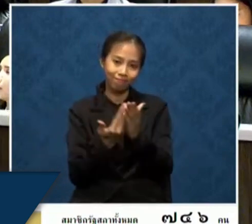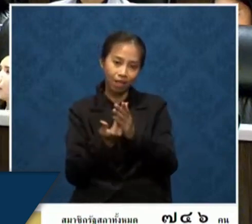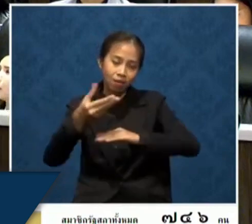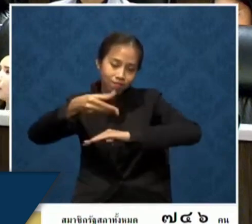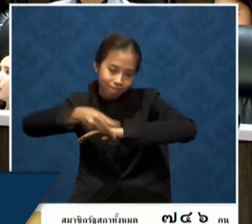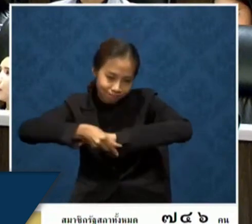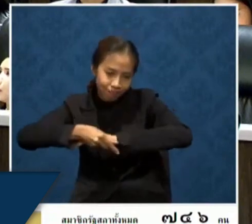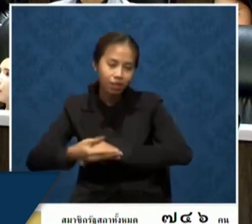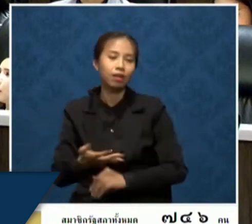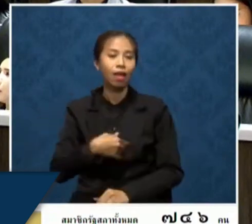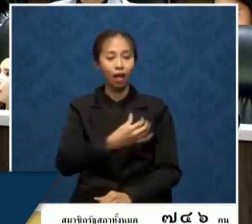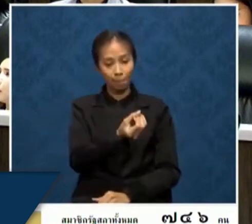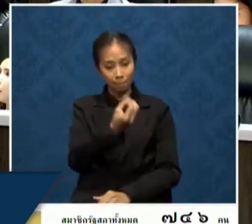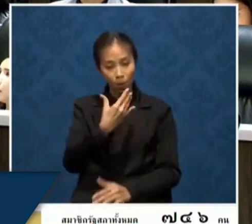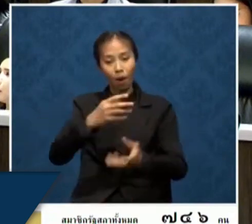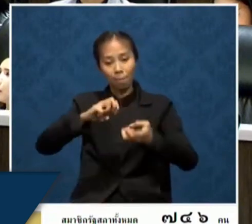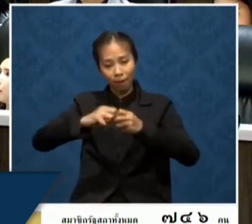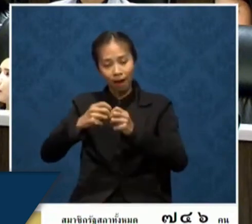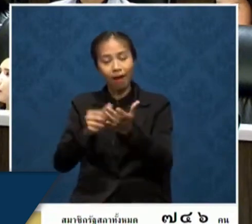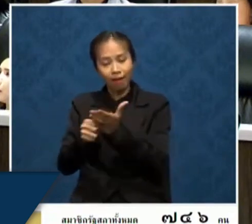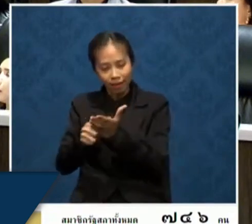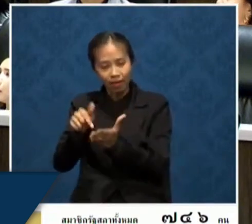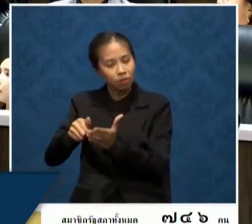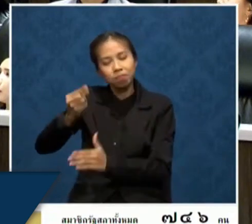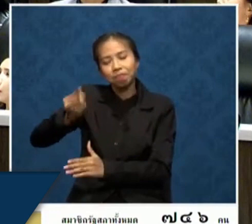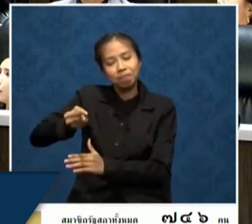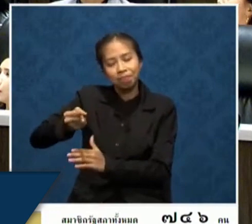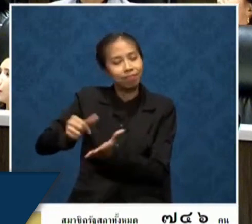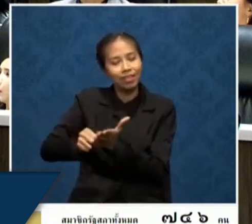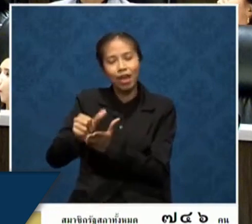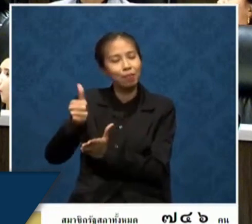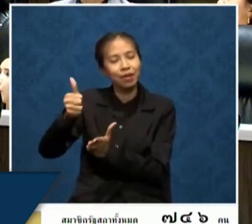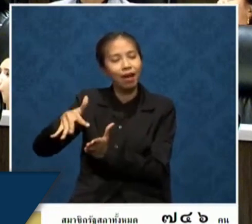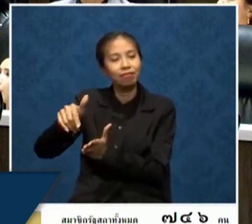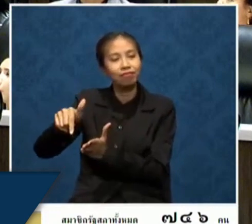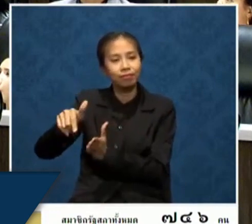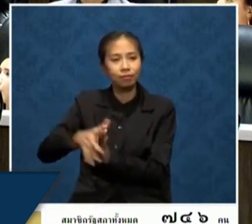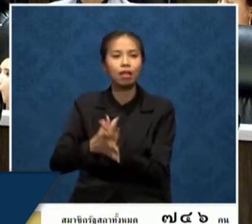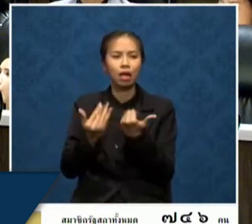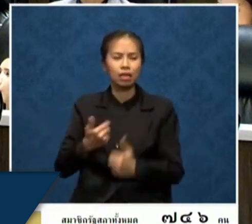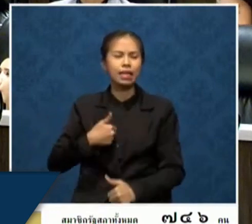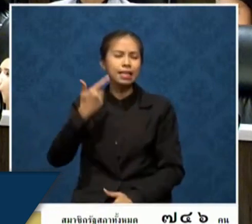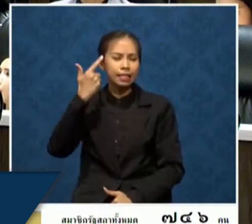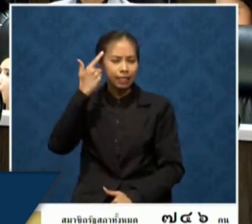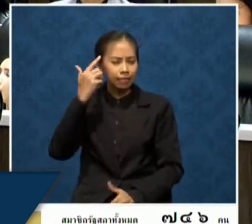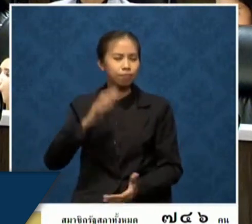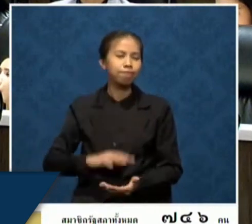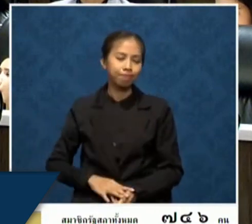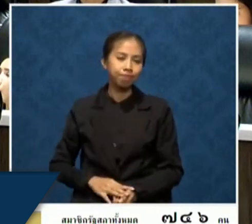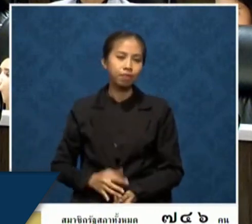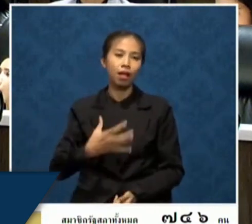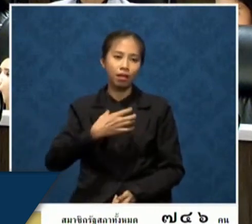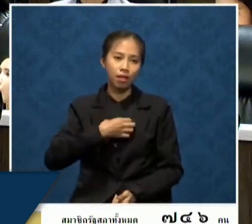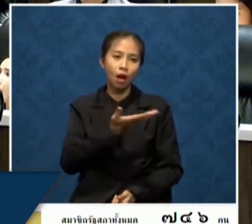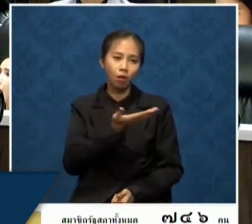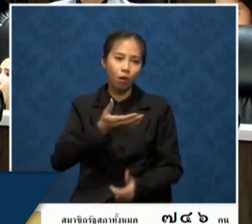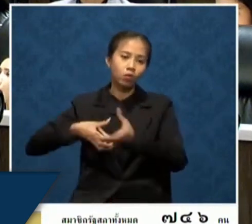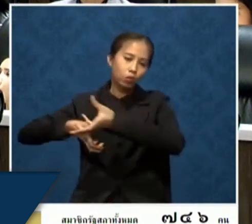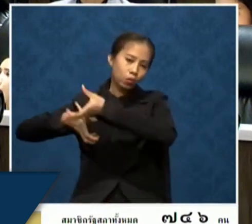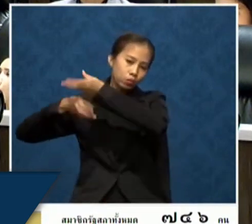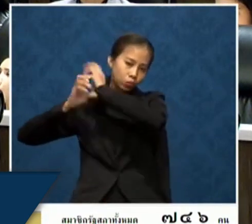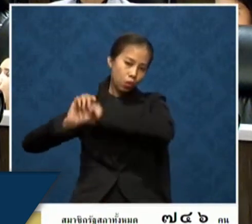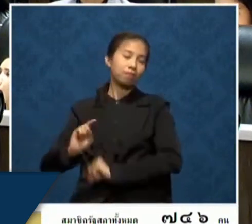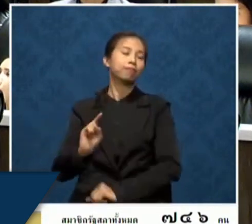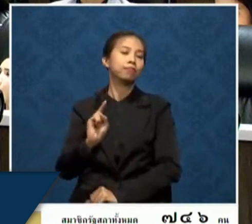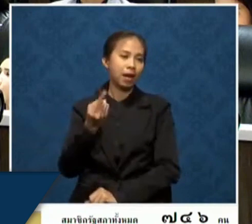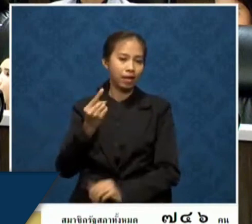โฆษณาว่าจะแก้จะยังดำรงอยู่ต่อไปผมเสนอว่าท่านควรทบทวนสิ่งที่ภาษาในวงการเรียกว่ากิโยตินก